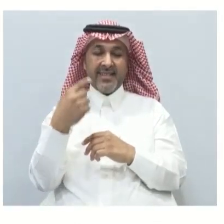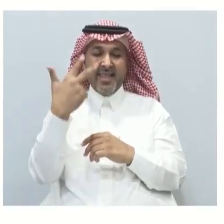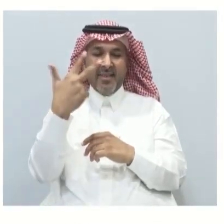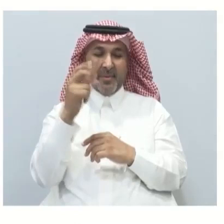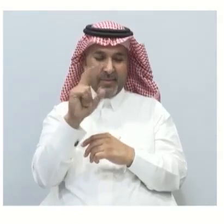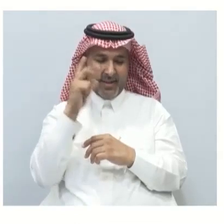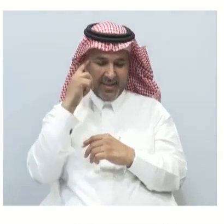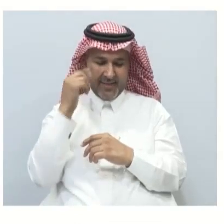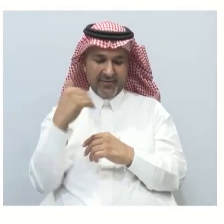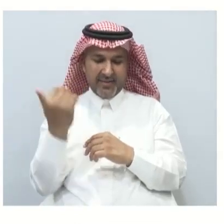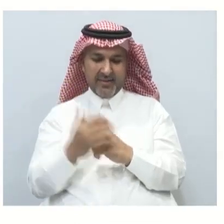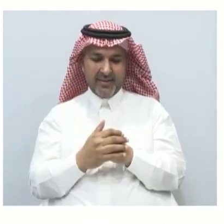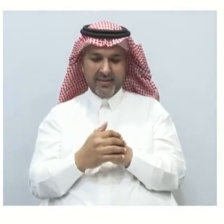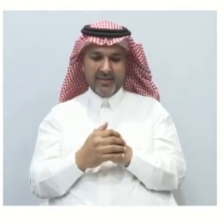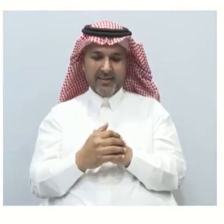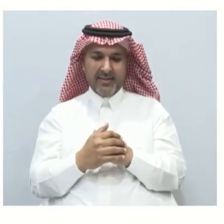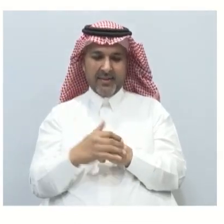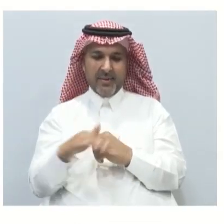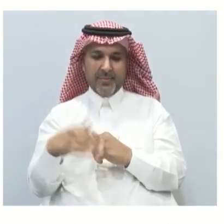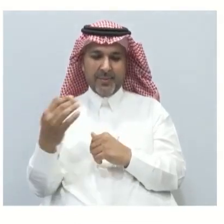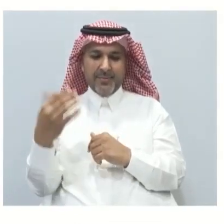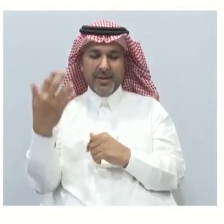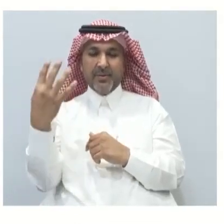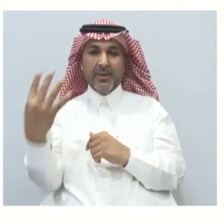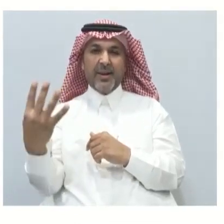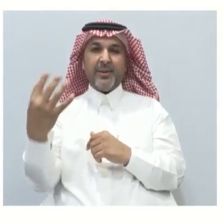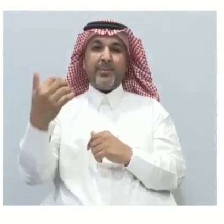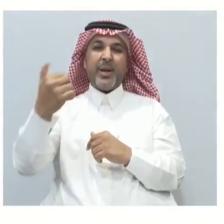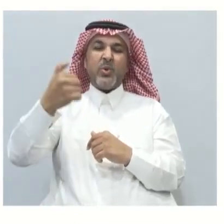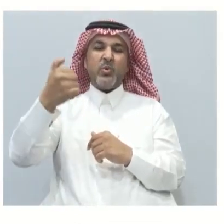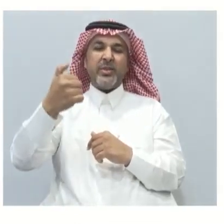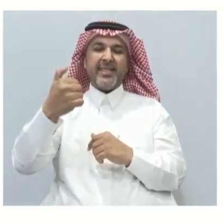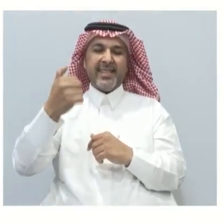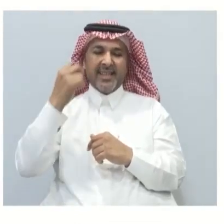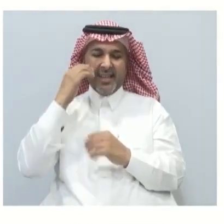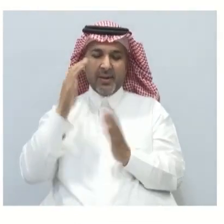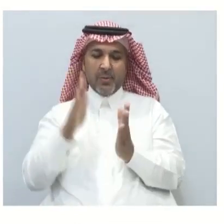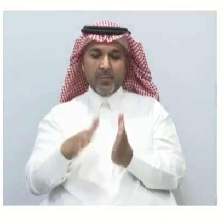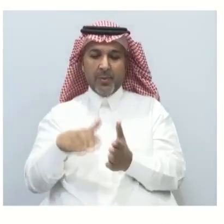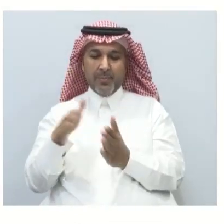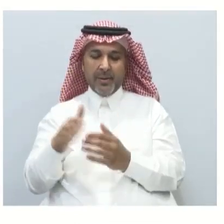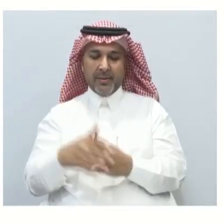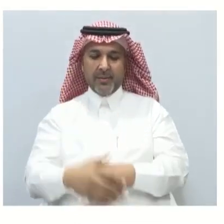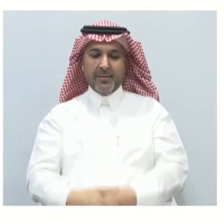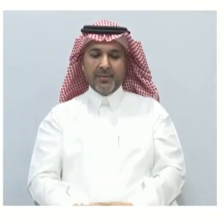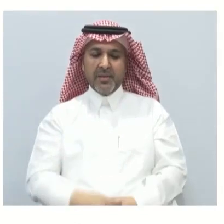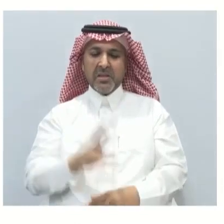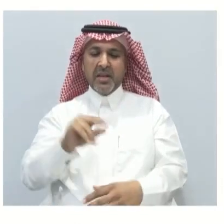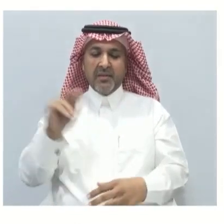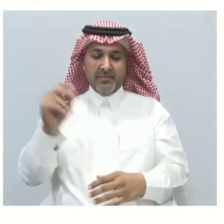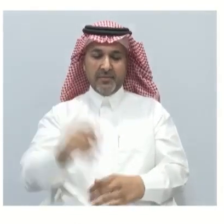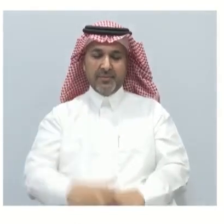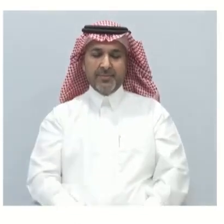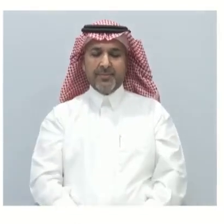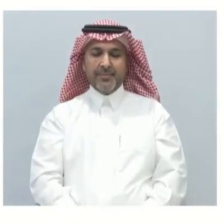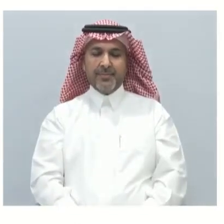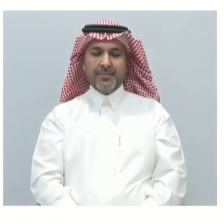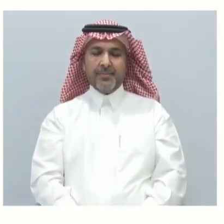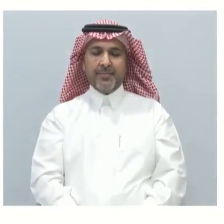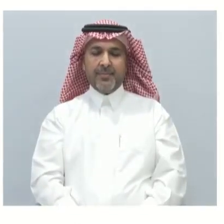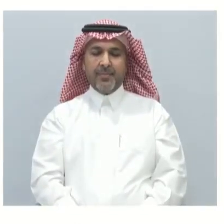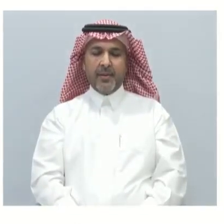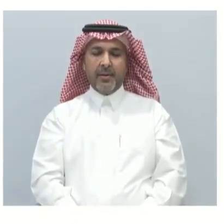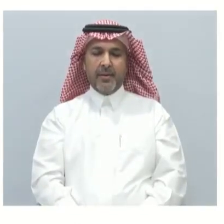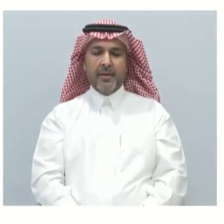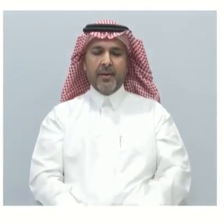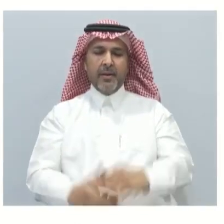1 4 4 تربيع 16 4 تكعيب 64 شوف انا ماشي على نفس جدول الاثنين بس ايش او قوه